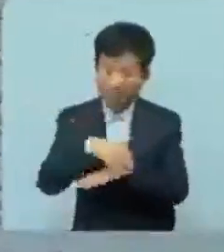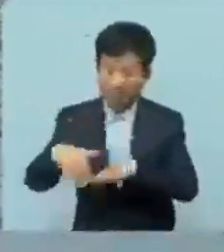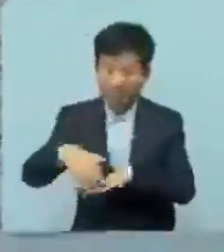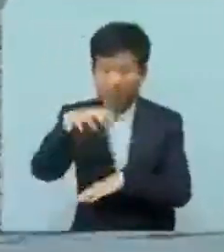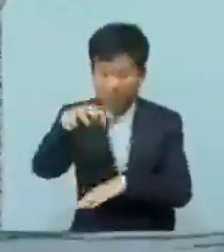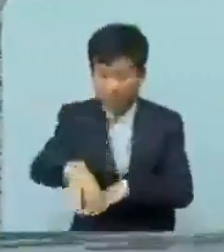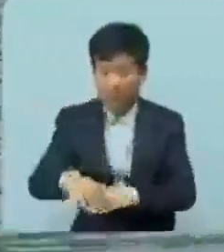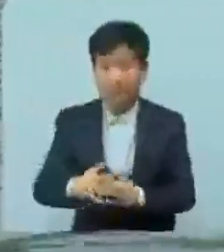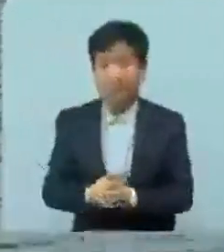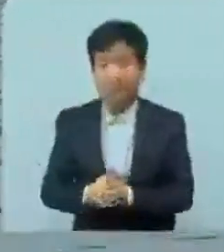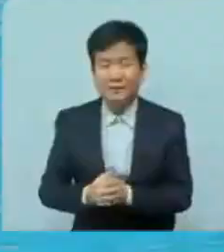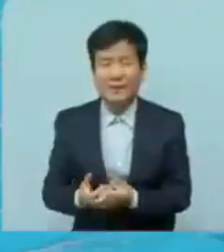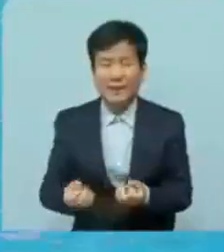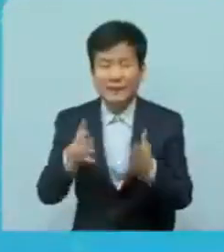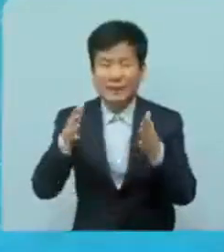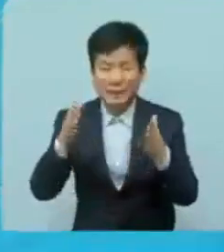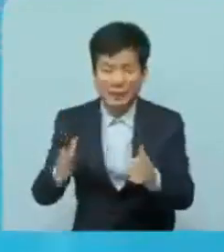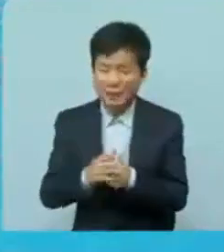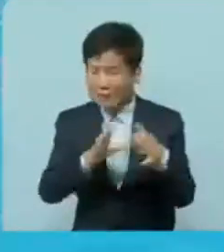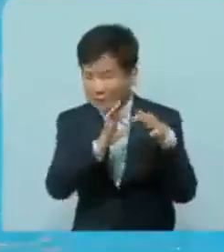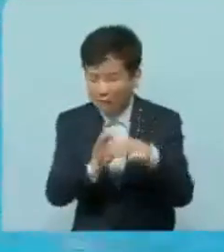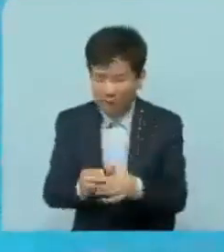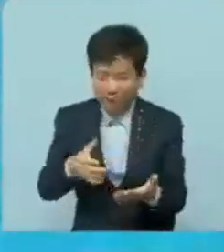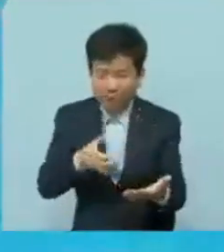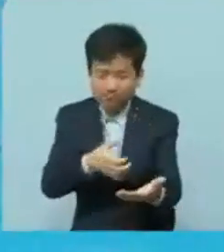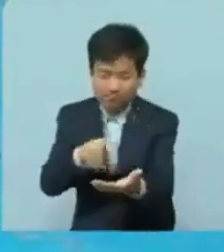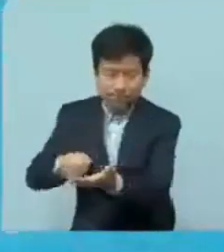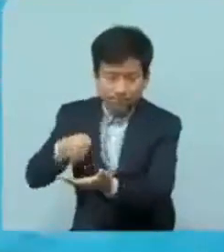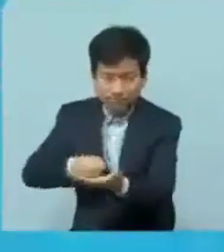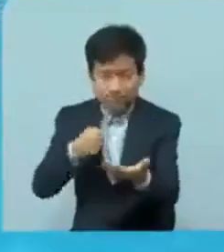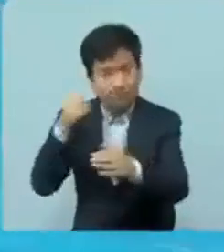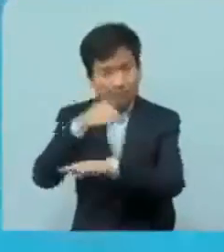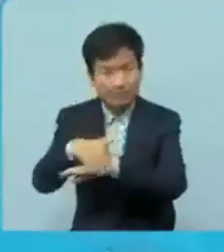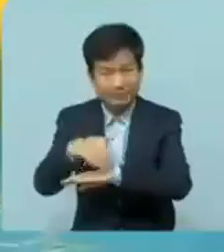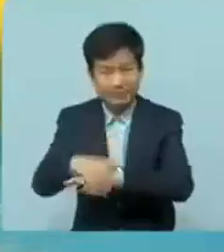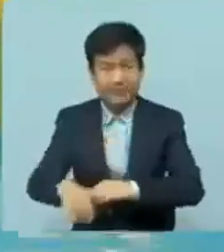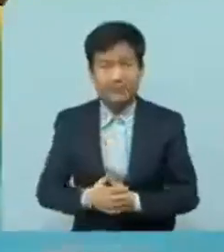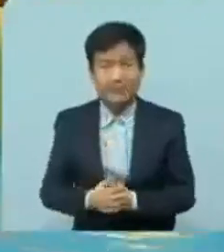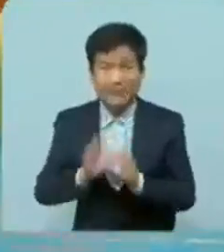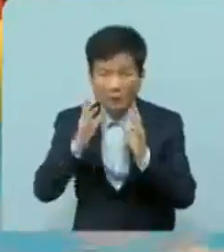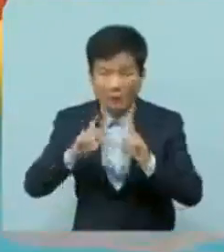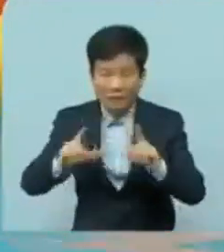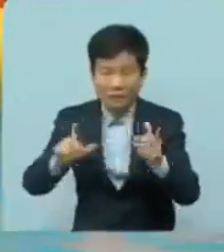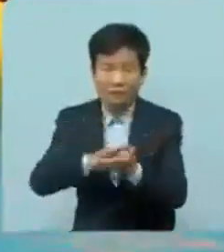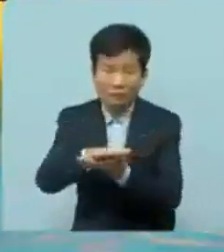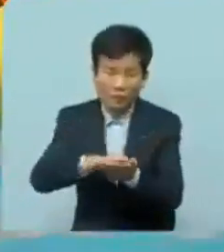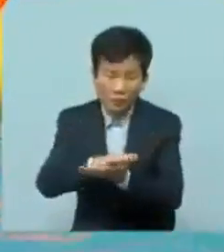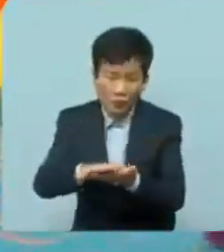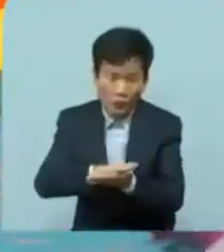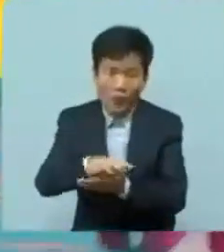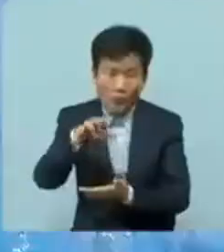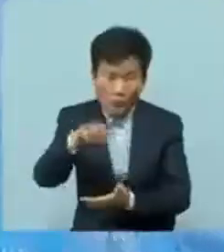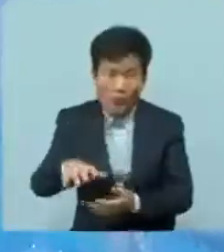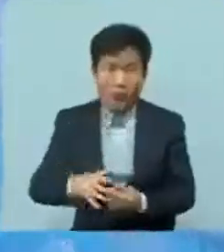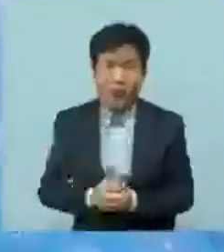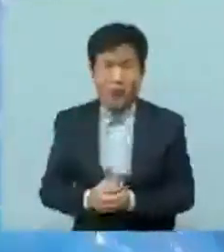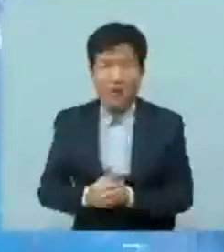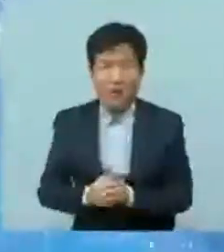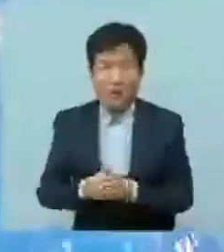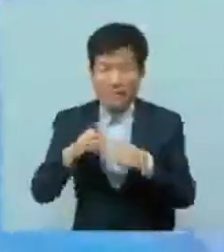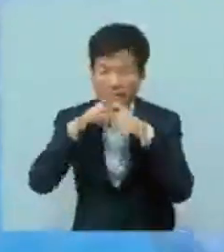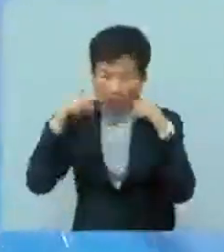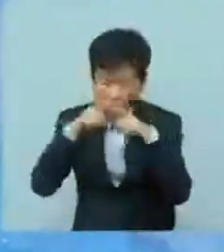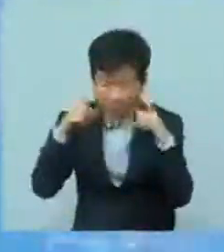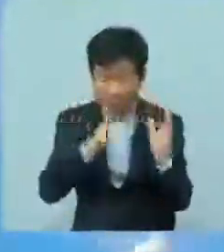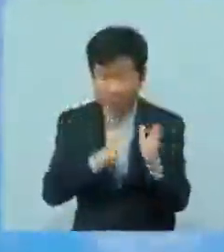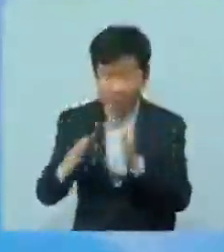이용하는 시설은 행사 기간 수시로 소독을 진행할 예정입니다. 어린이 등이 이용하는 물놀이 시설에는 방수